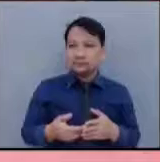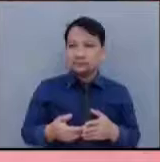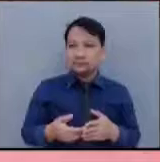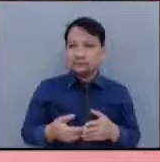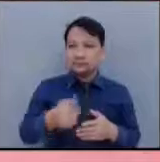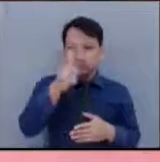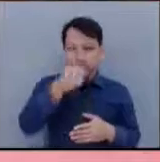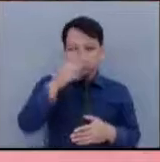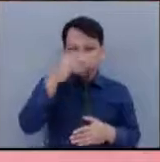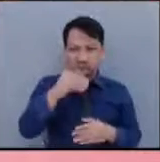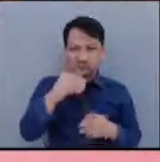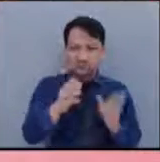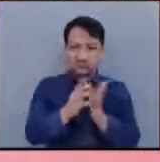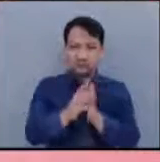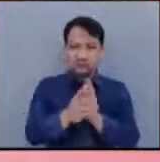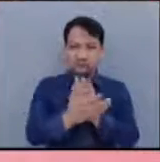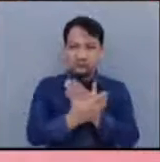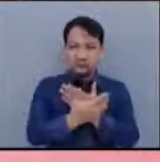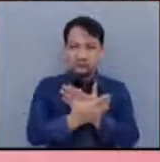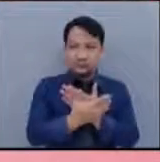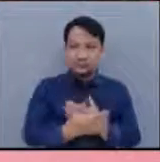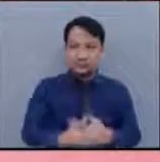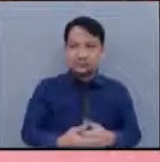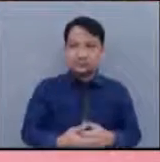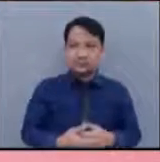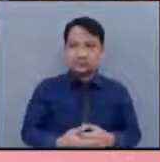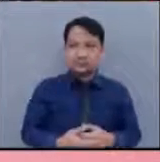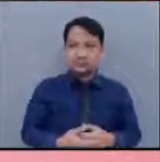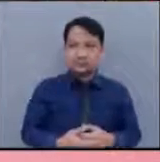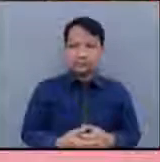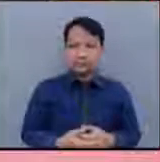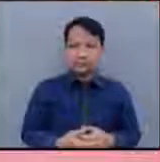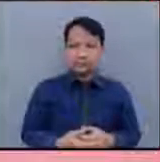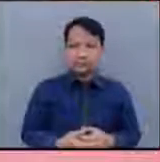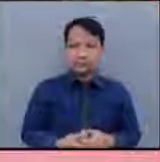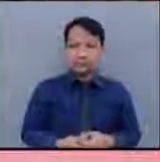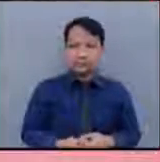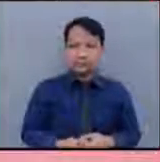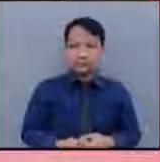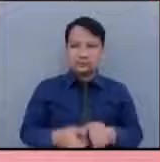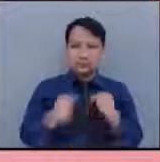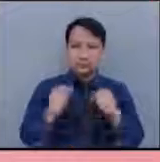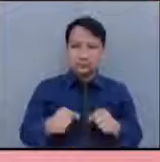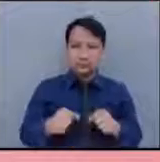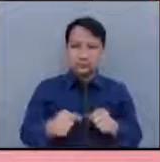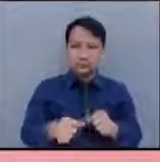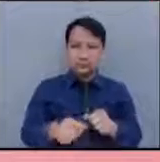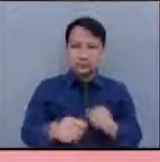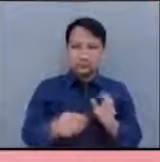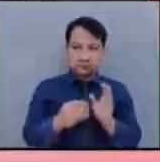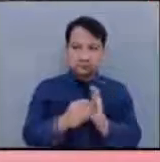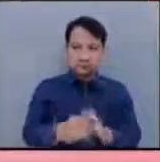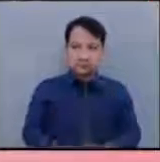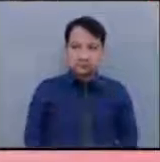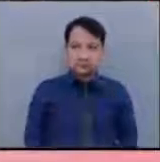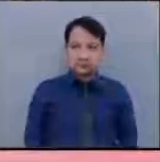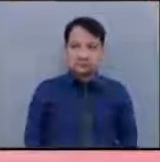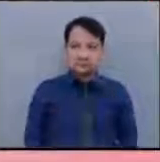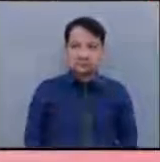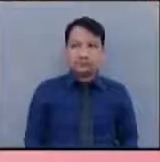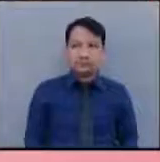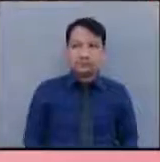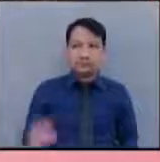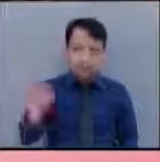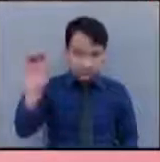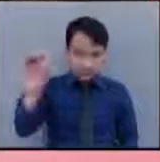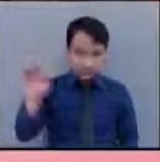Butterfly naman yung isa niyang design. Tama. Gab, nakalimutan mong sabihin, pwede natin lagyan ng magnet. Yan, ah, talaga? Oo, so didikita mo. Oo, para